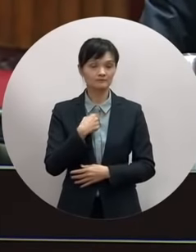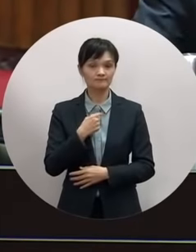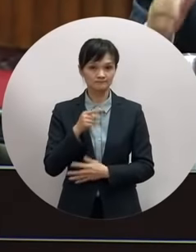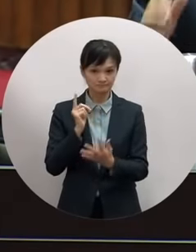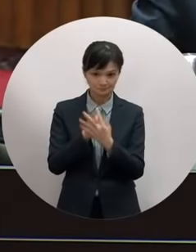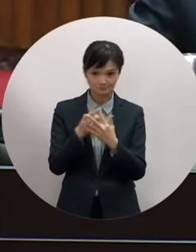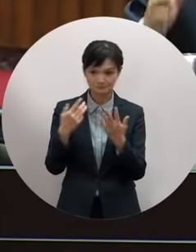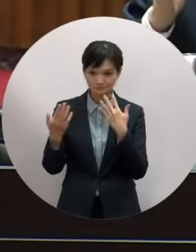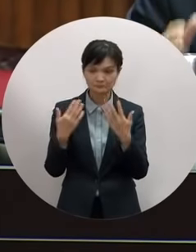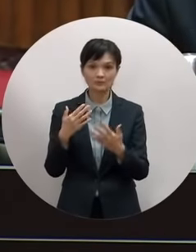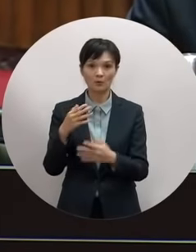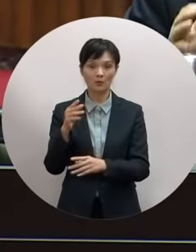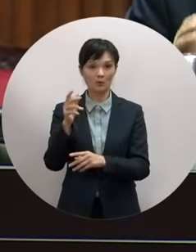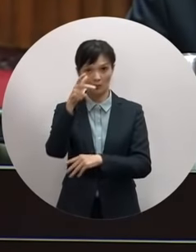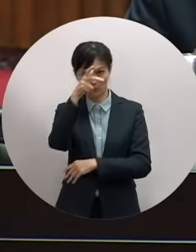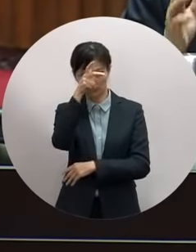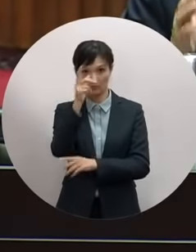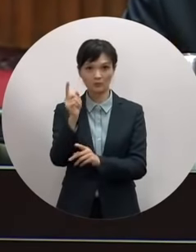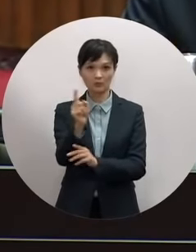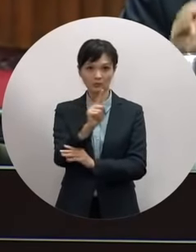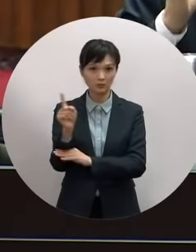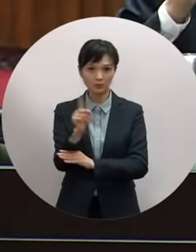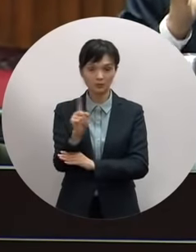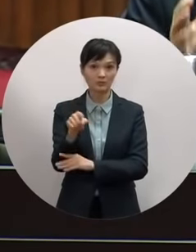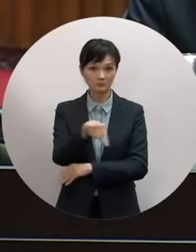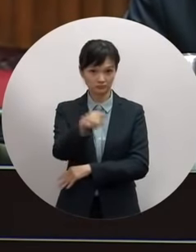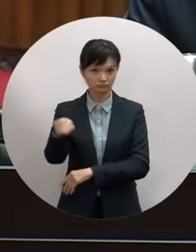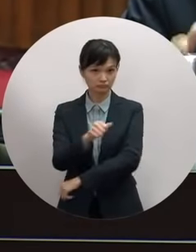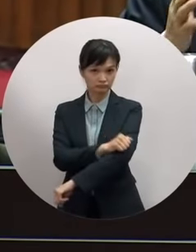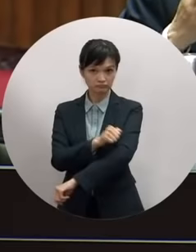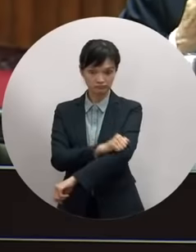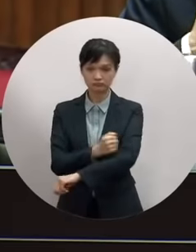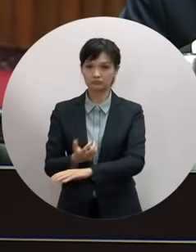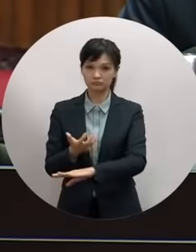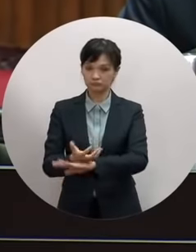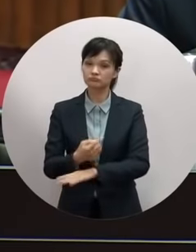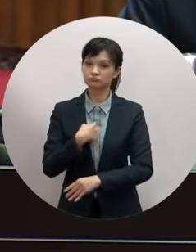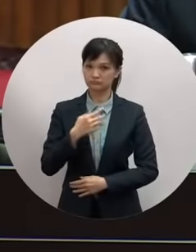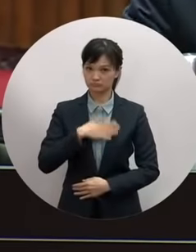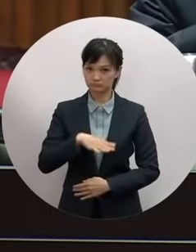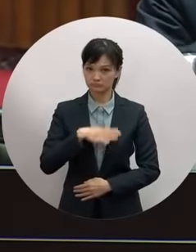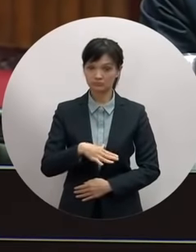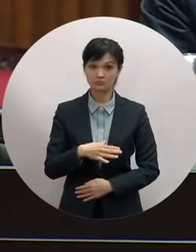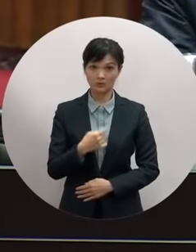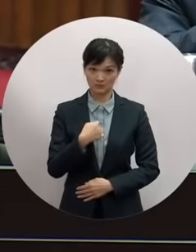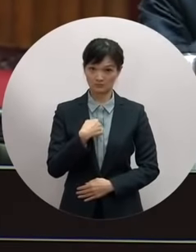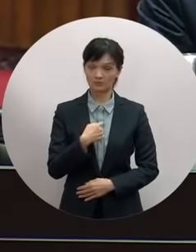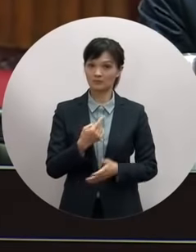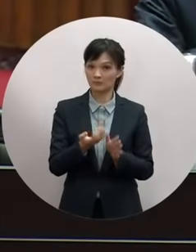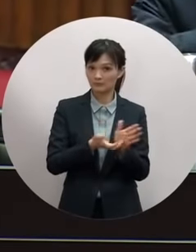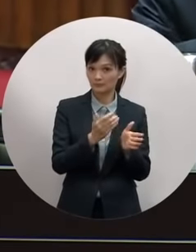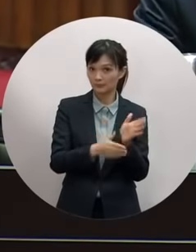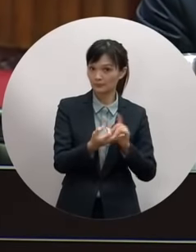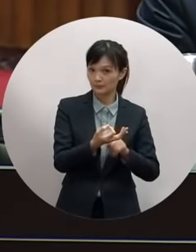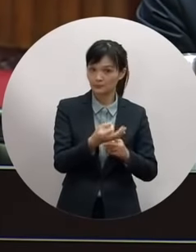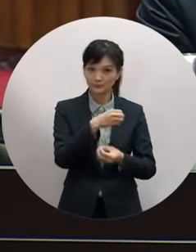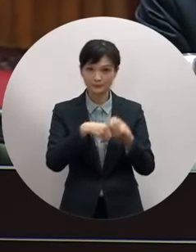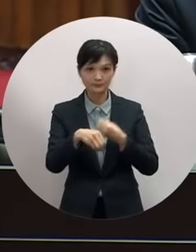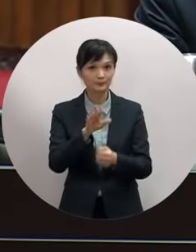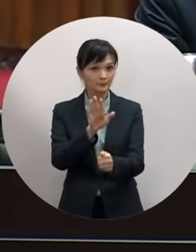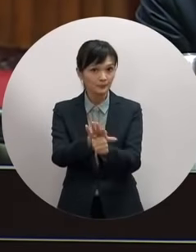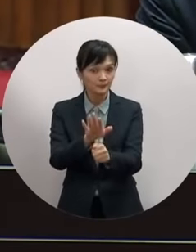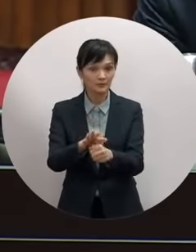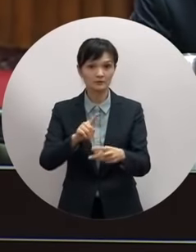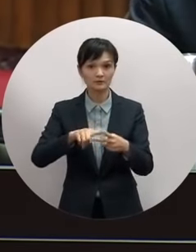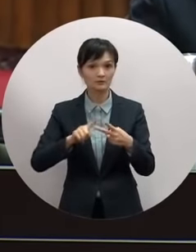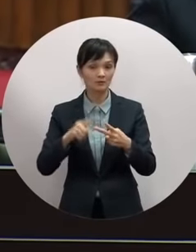苦，所以我对于警消常年这一方面，只要我能尽力的编预算、改制度、